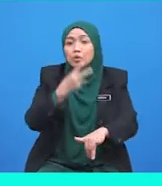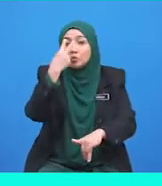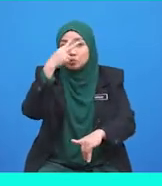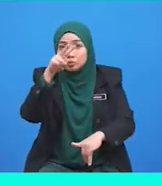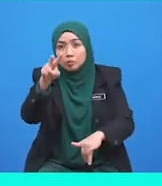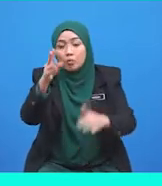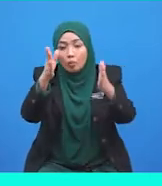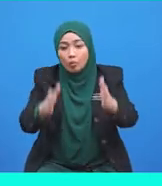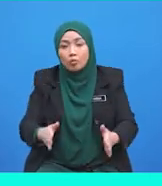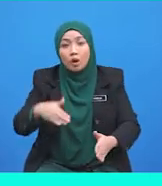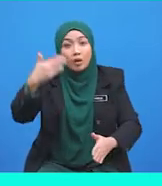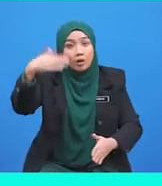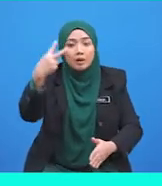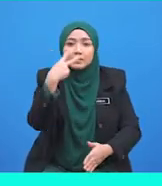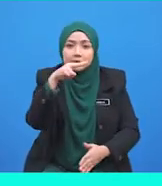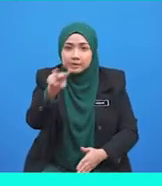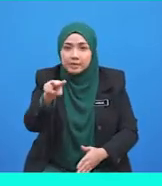datang?